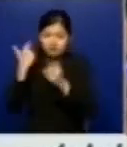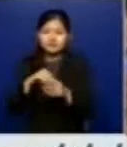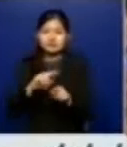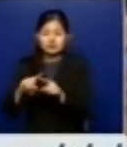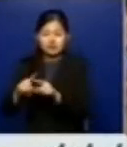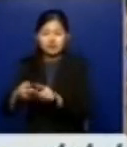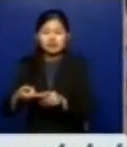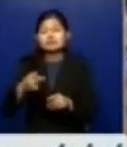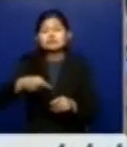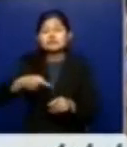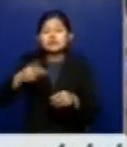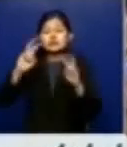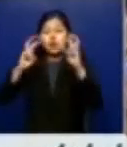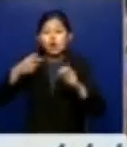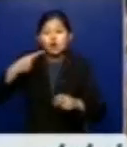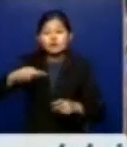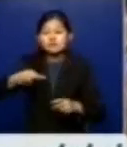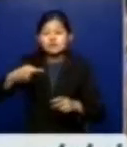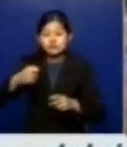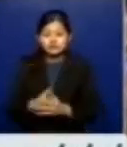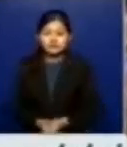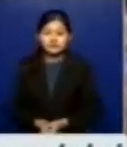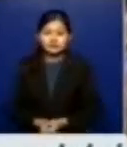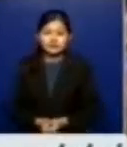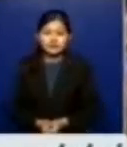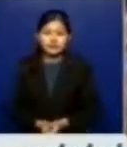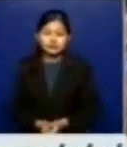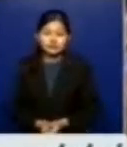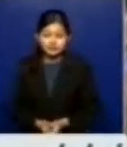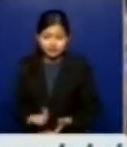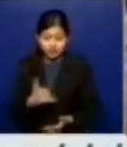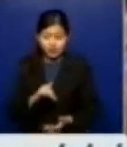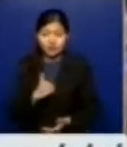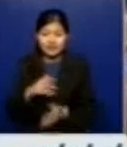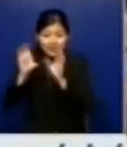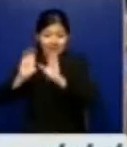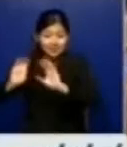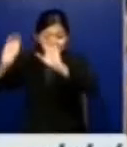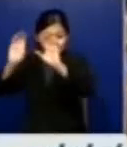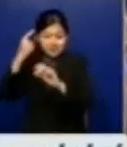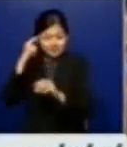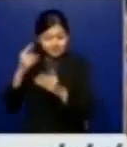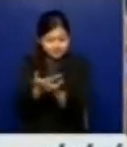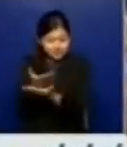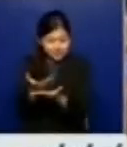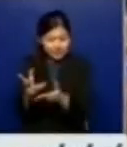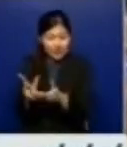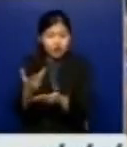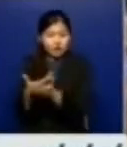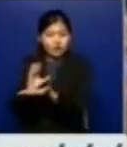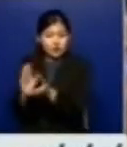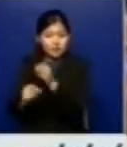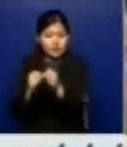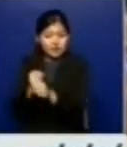เดิมๆงานรูทีนนะครับซึ่งผมอยากเรียนว่าถ้ารัฐบาลจะพิจารณานะครับในปี64ที่เราก